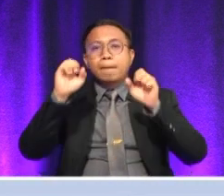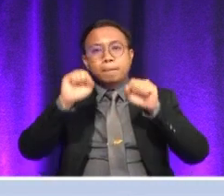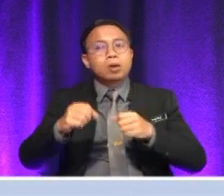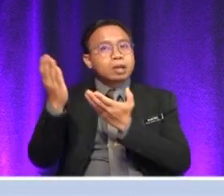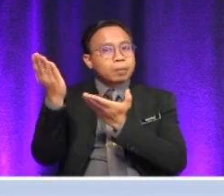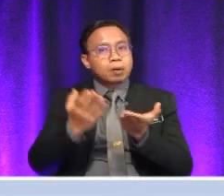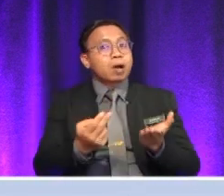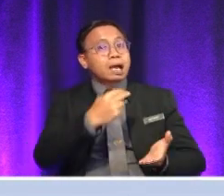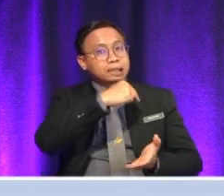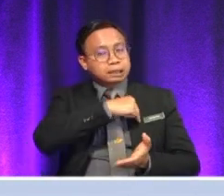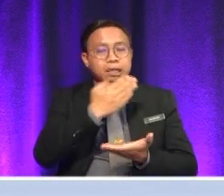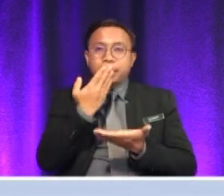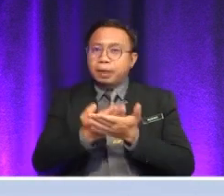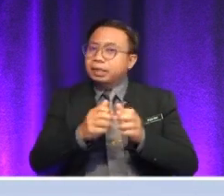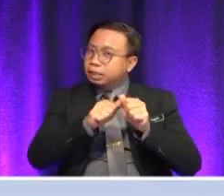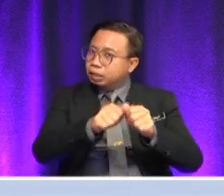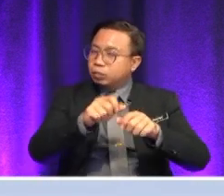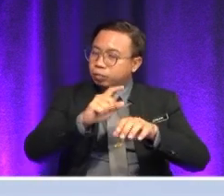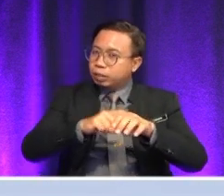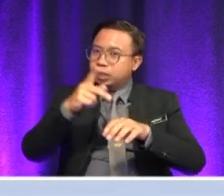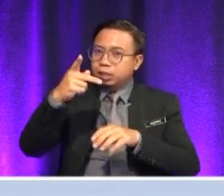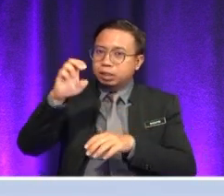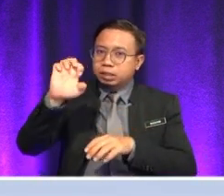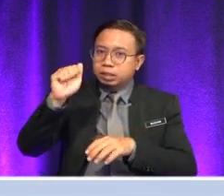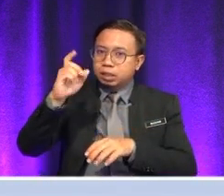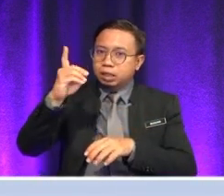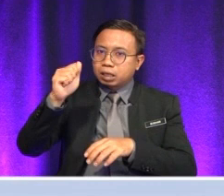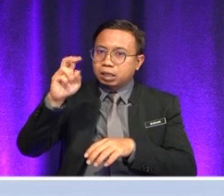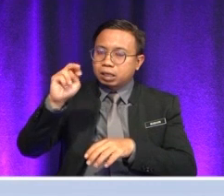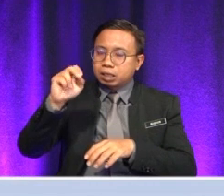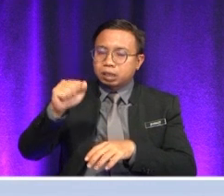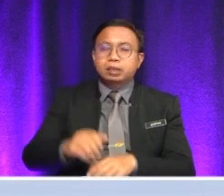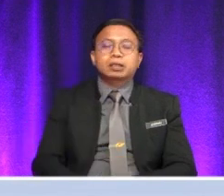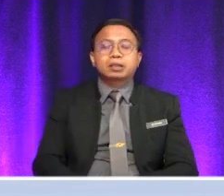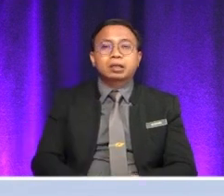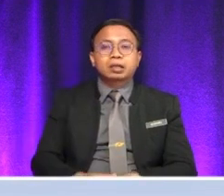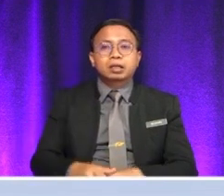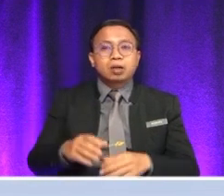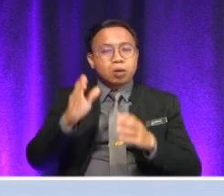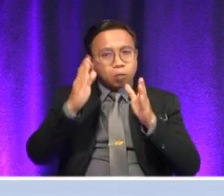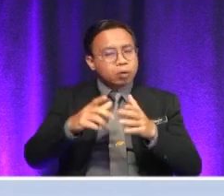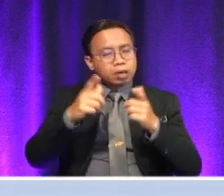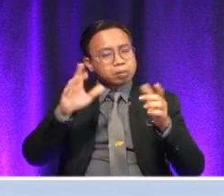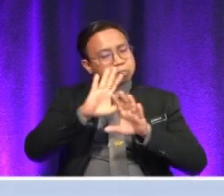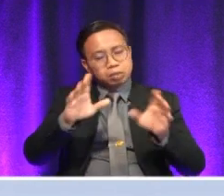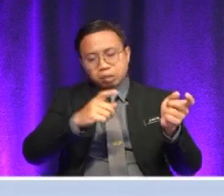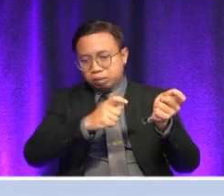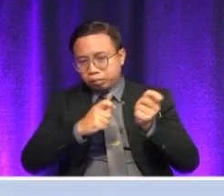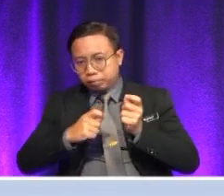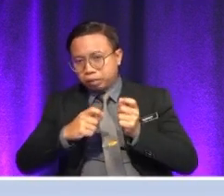baik bergantung kepada keadaan. Okey, kadang-kadang kita punya keputusan tu orang lain tak terima, tapi dia